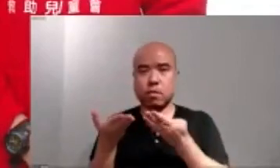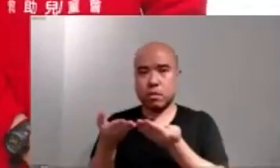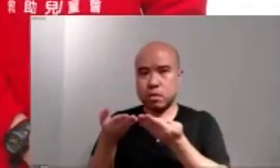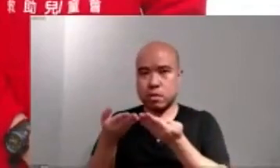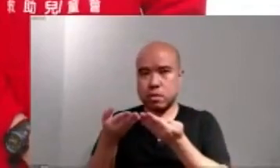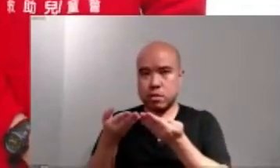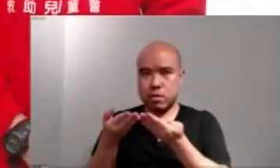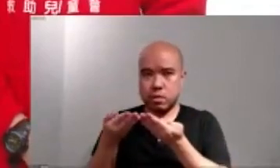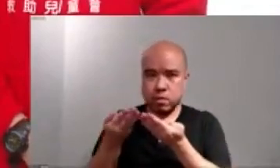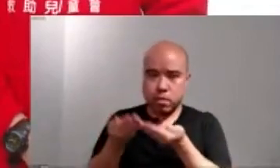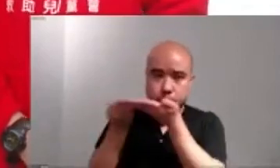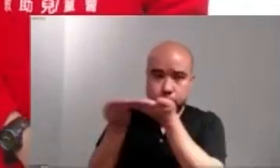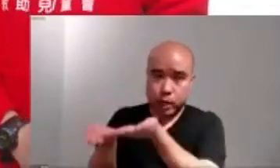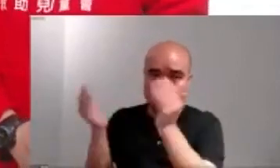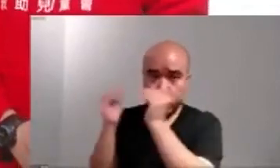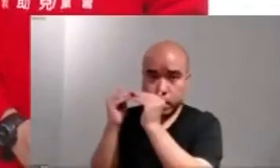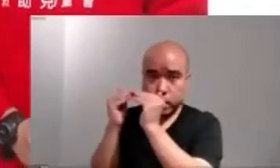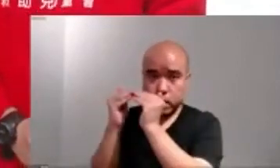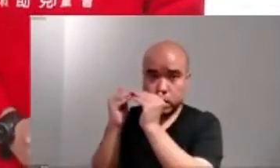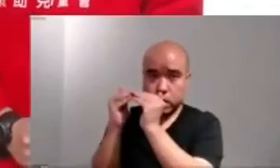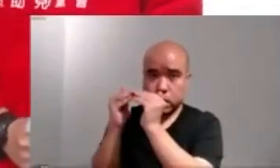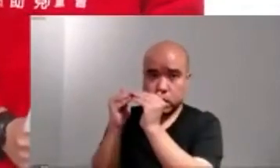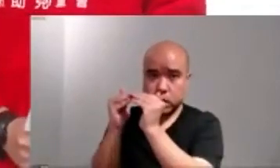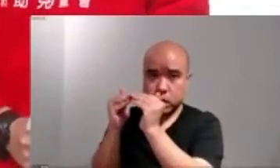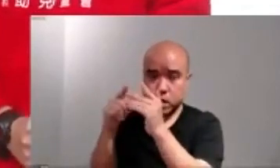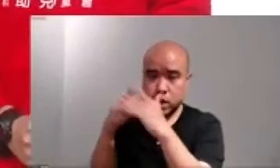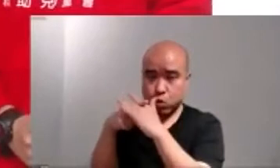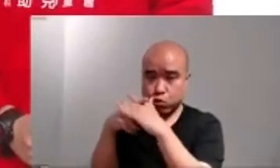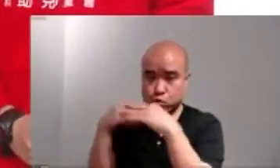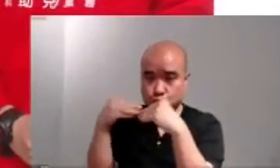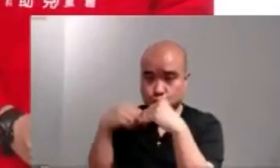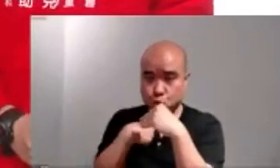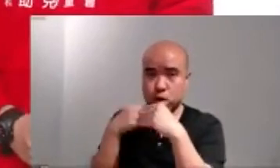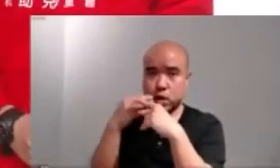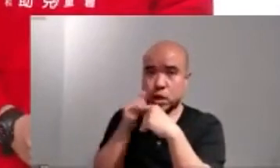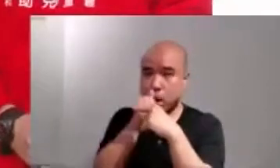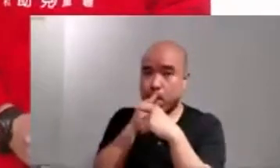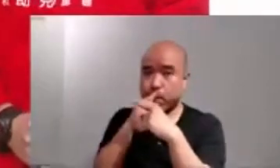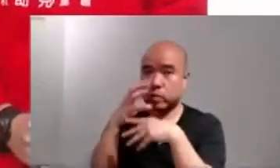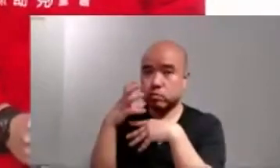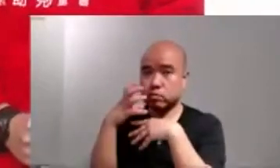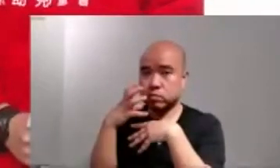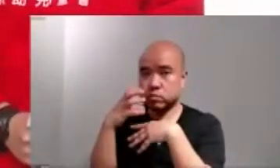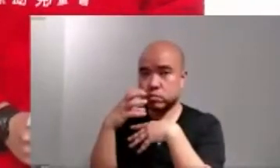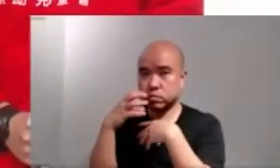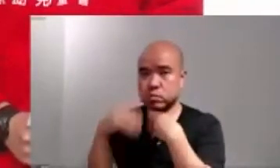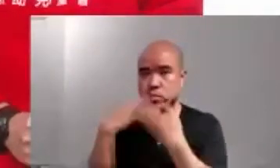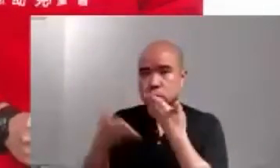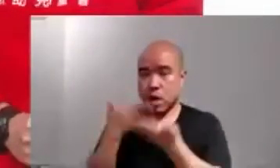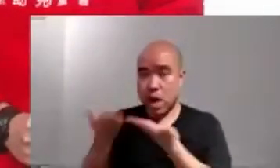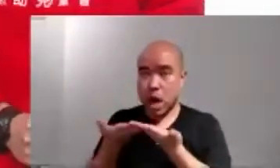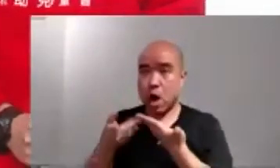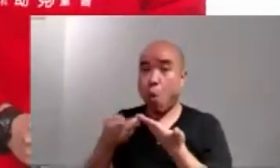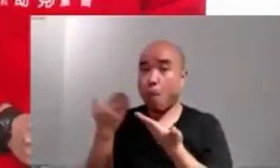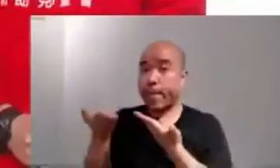到一個平台俾唔同 SEN 家長互相溝通同埋交流。我哋希望令到可以家長更加好咁樣照顧呢啲小朋